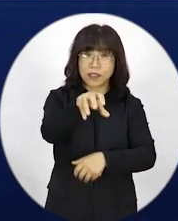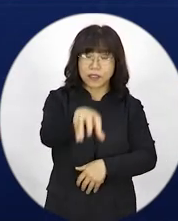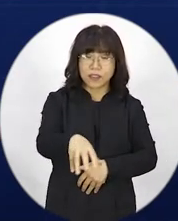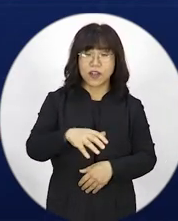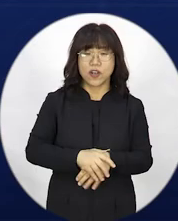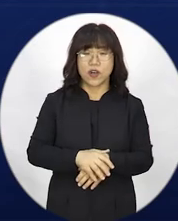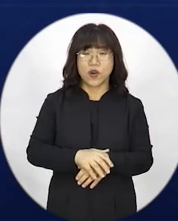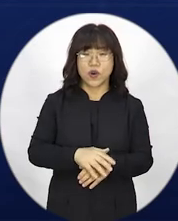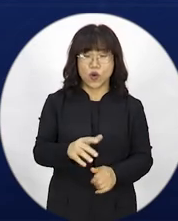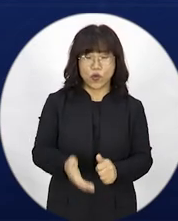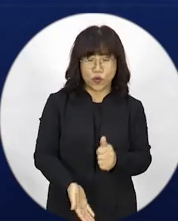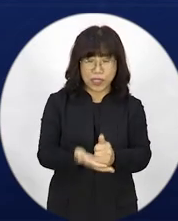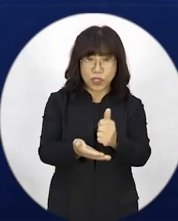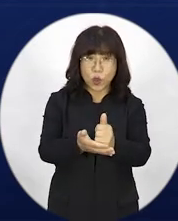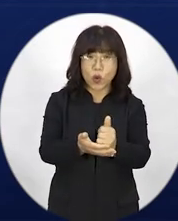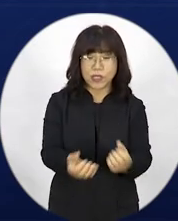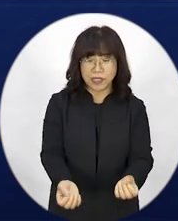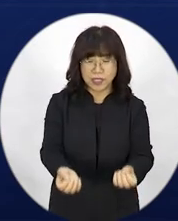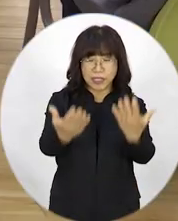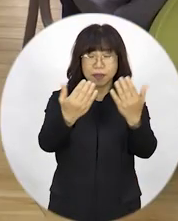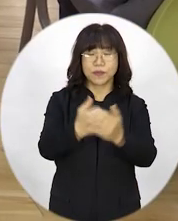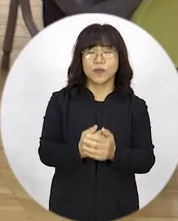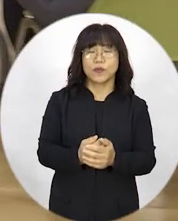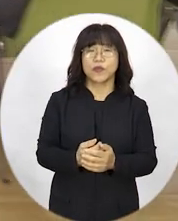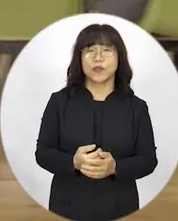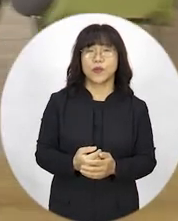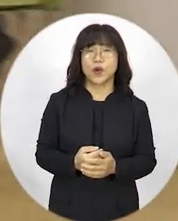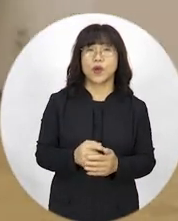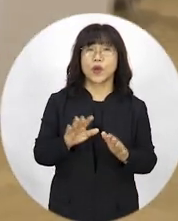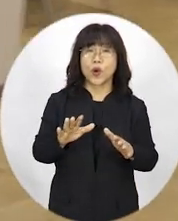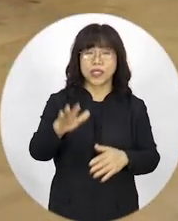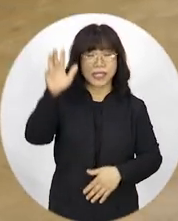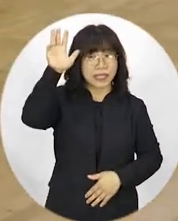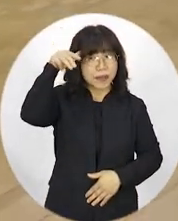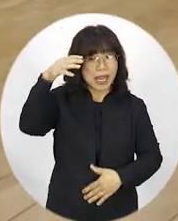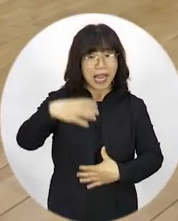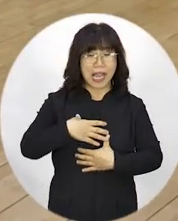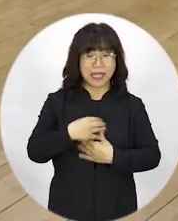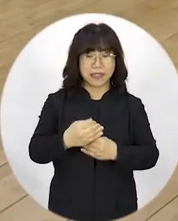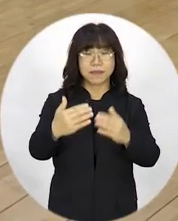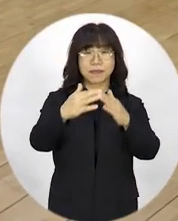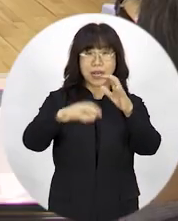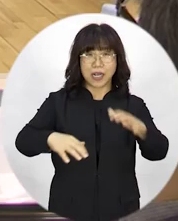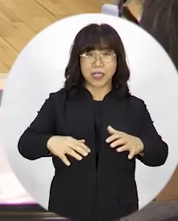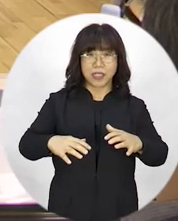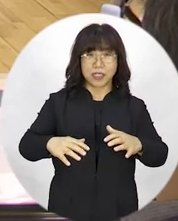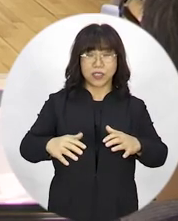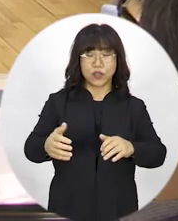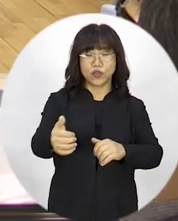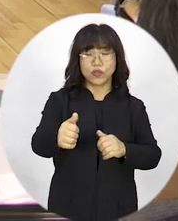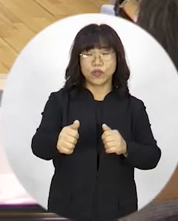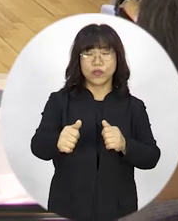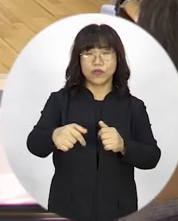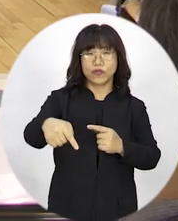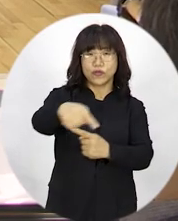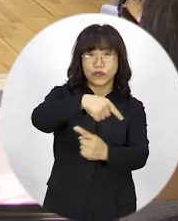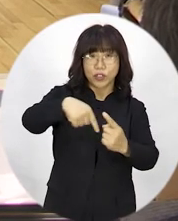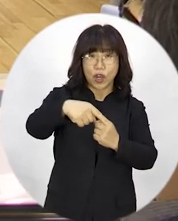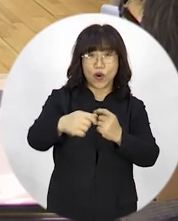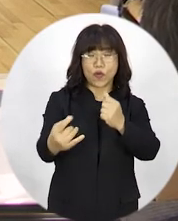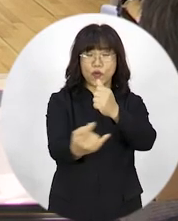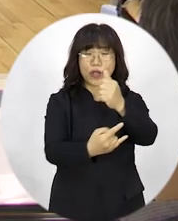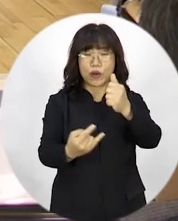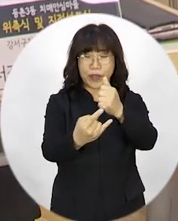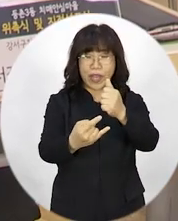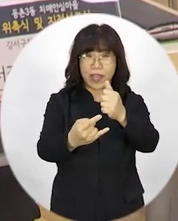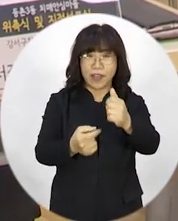지정 선포식을 가졌습니다. 이날 위촉식에는 치매 안심마을 운영위원회 구성원 등 30여 명이